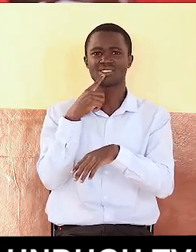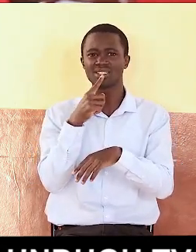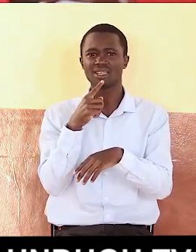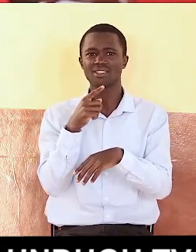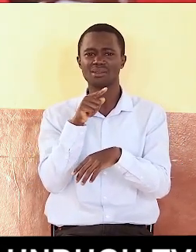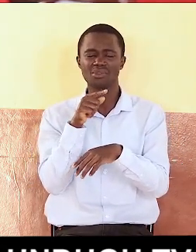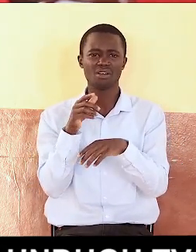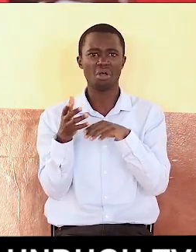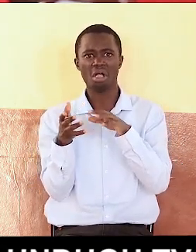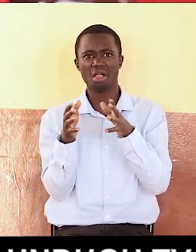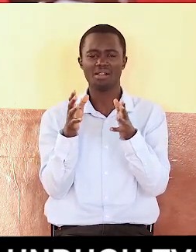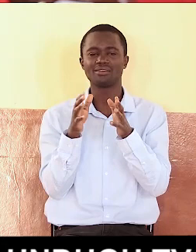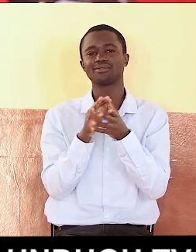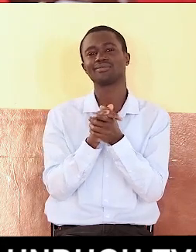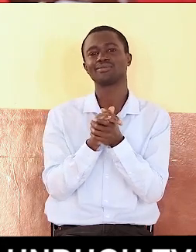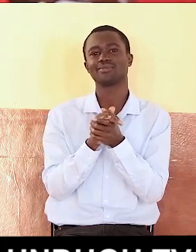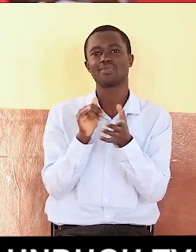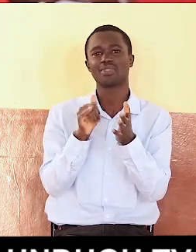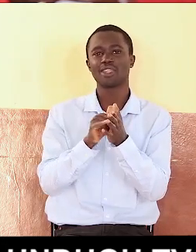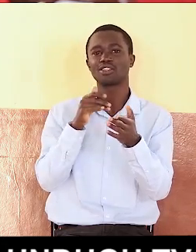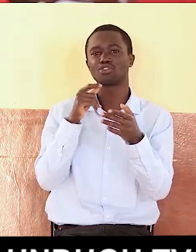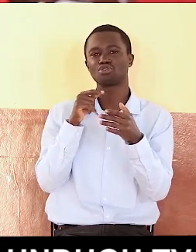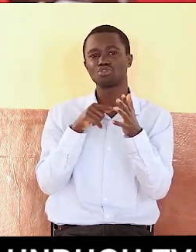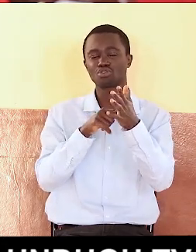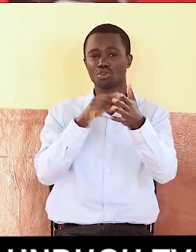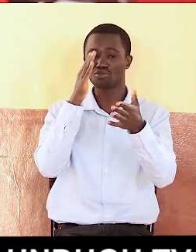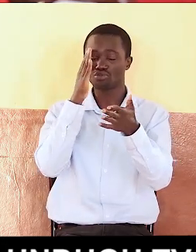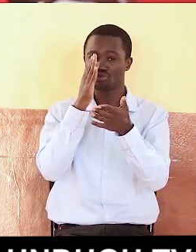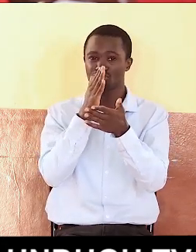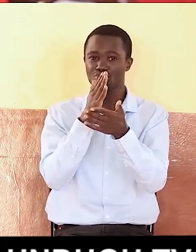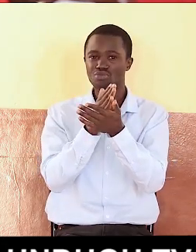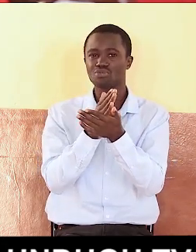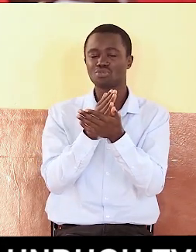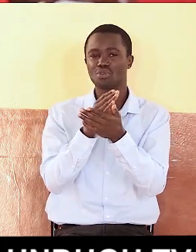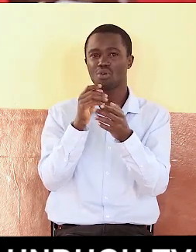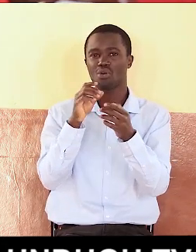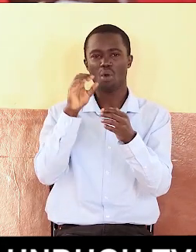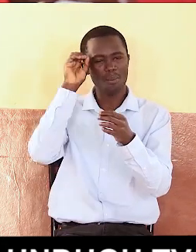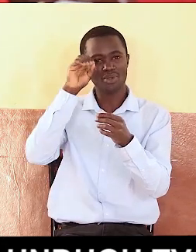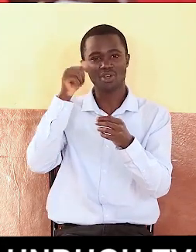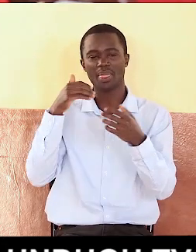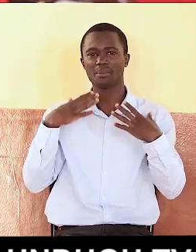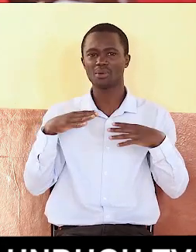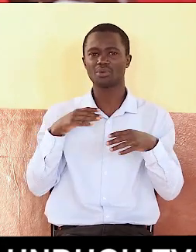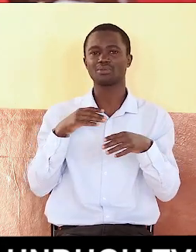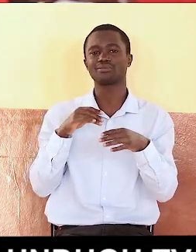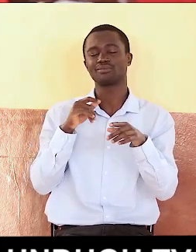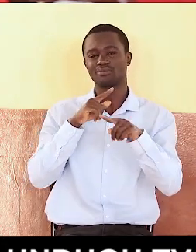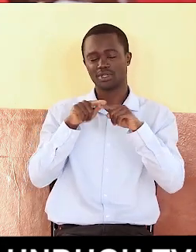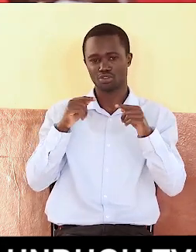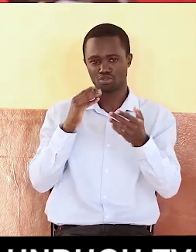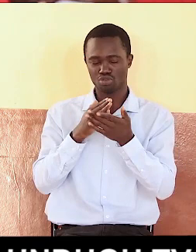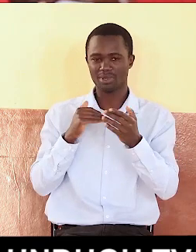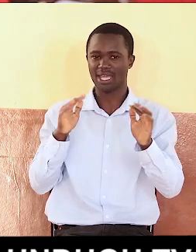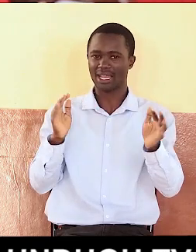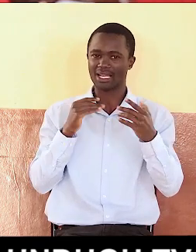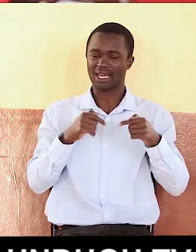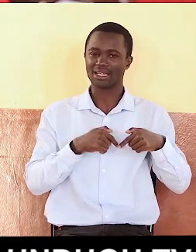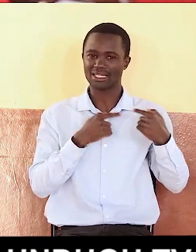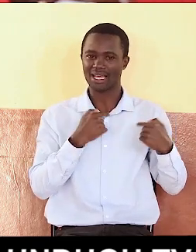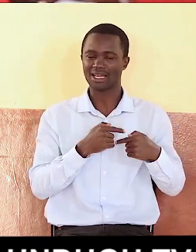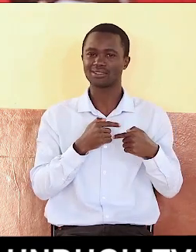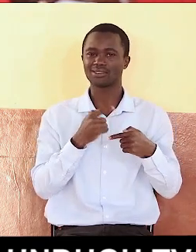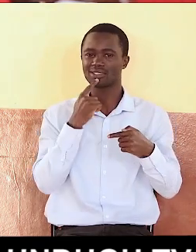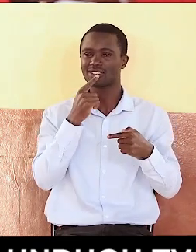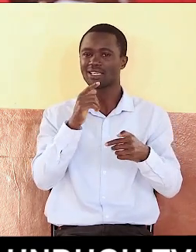ni kuonyesha kini ya hayo maswali ya watu wengine. Lakini ilinitia moyo. Na nikasema